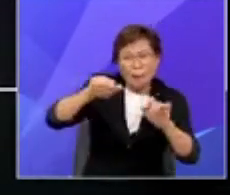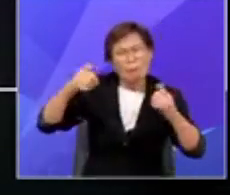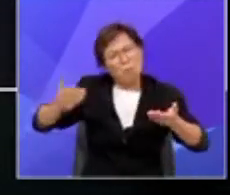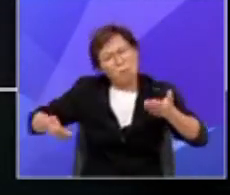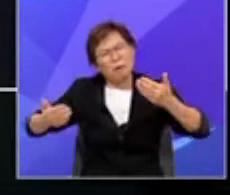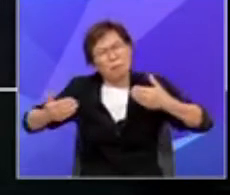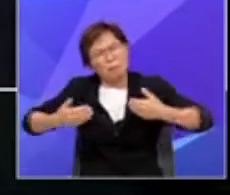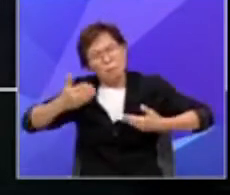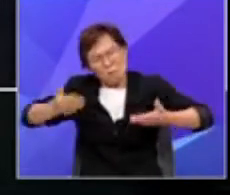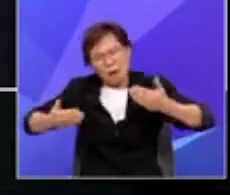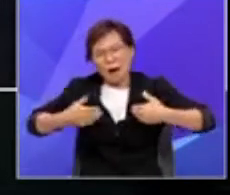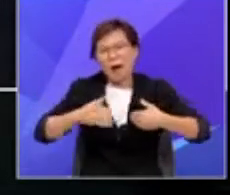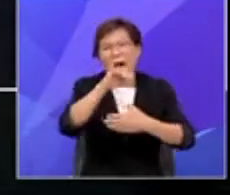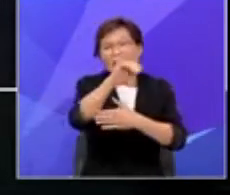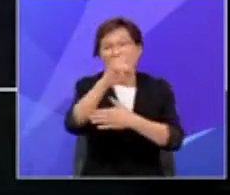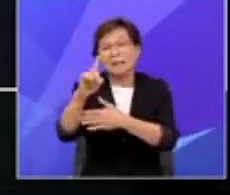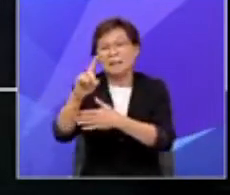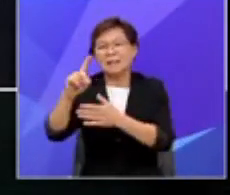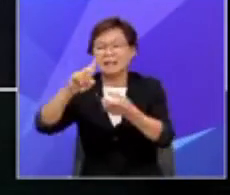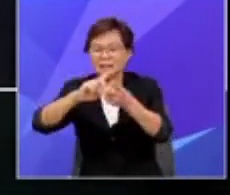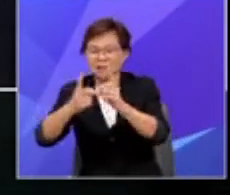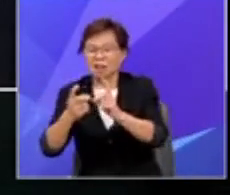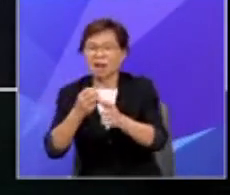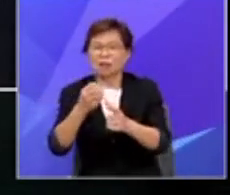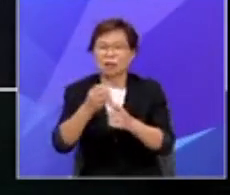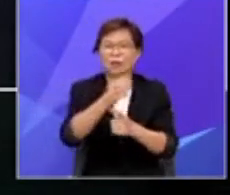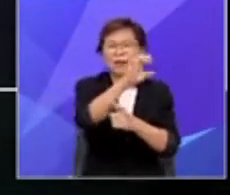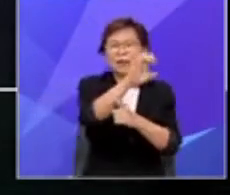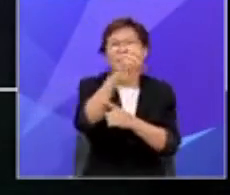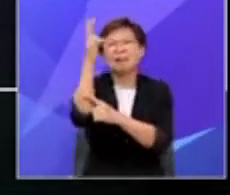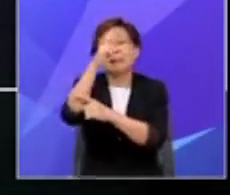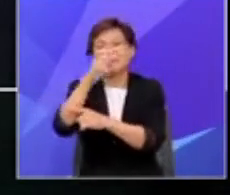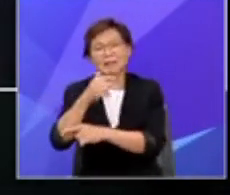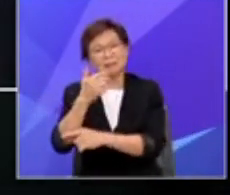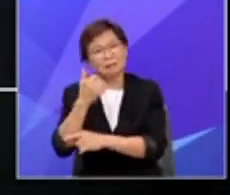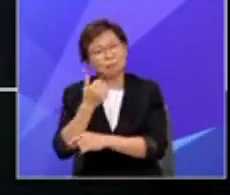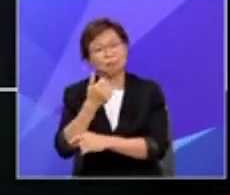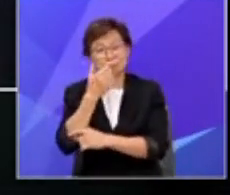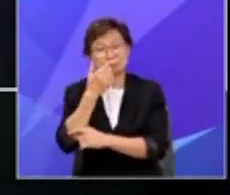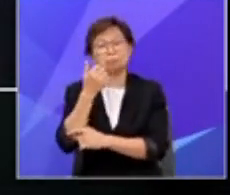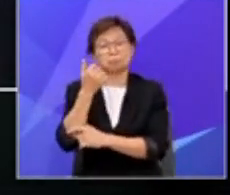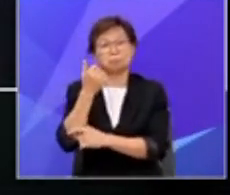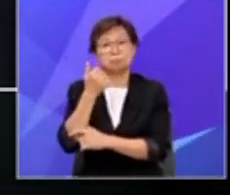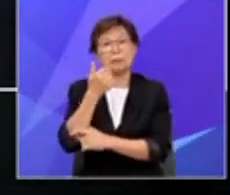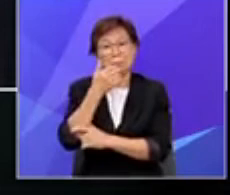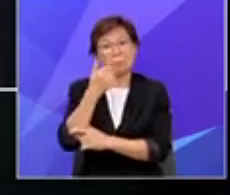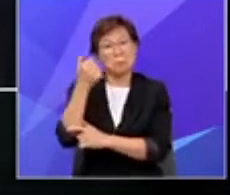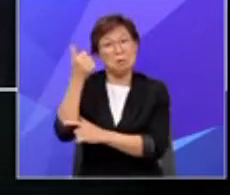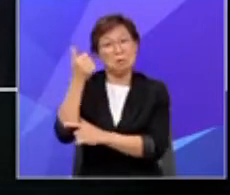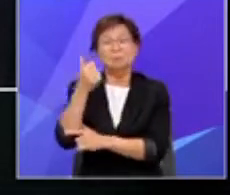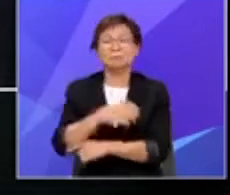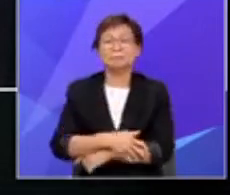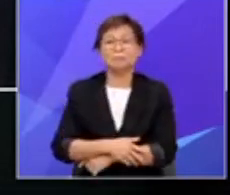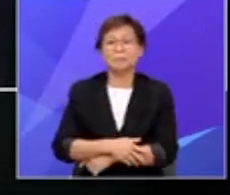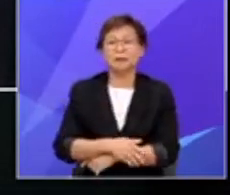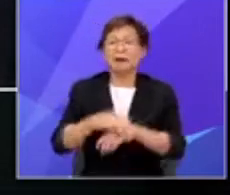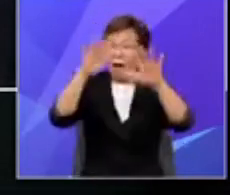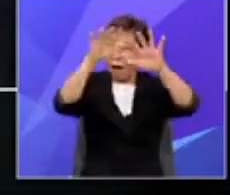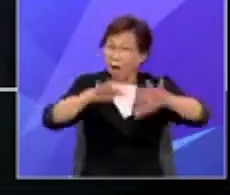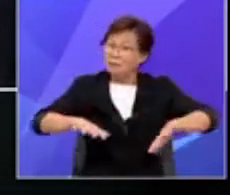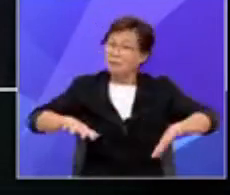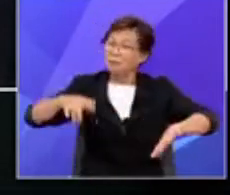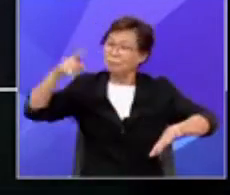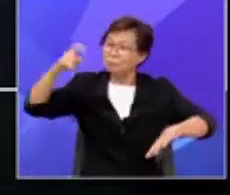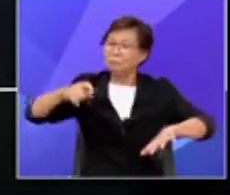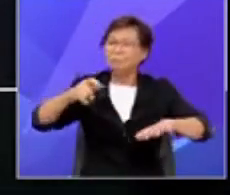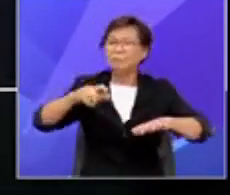mengadakan ID iso ataupun kerajaan yang berkesan selain daripada itu Asian juga